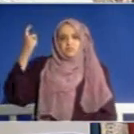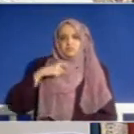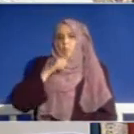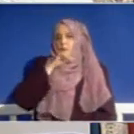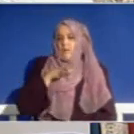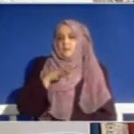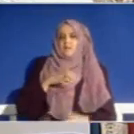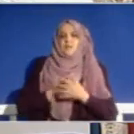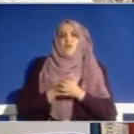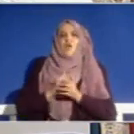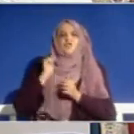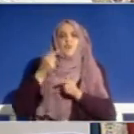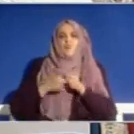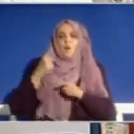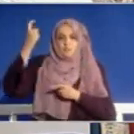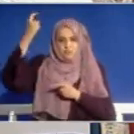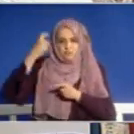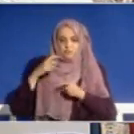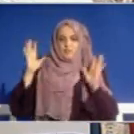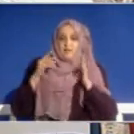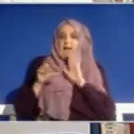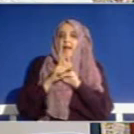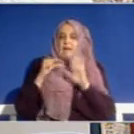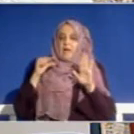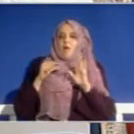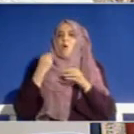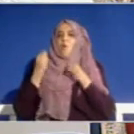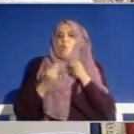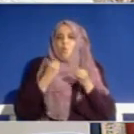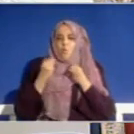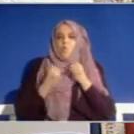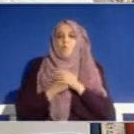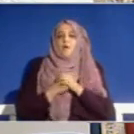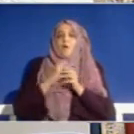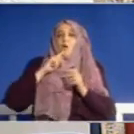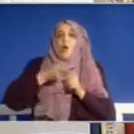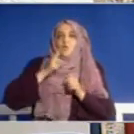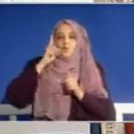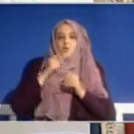عليه وسلم، كلما نزل بآية قرآنية، كلما جاء بأمر